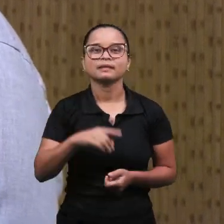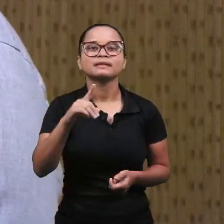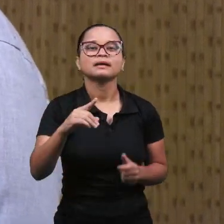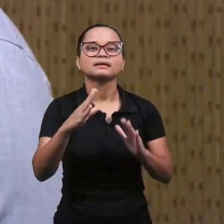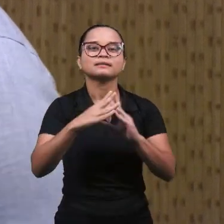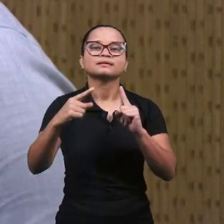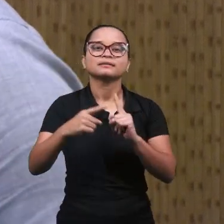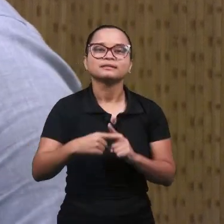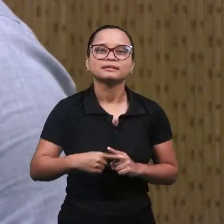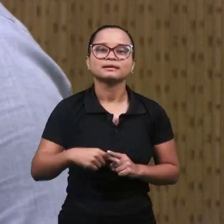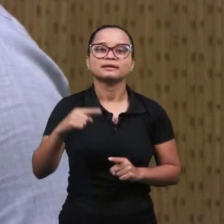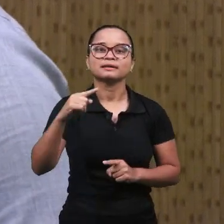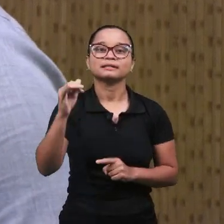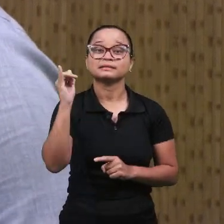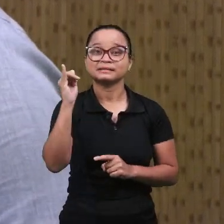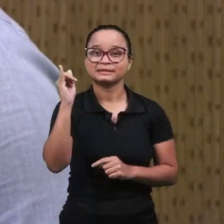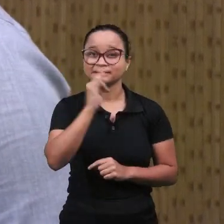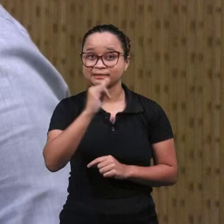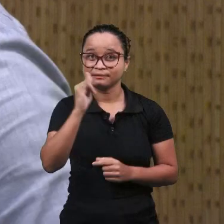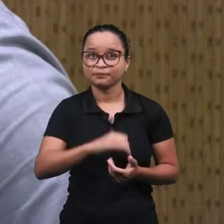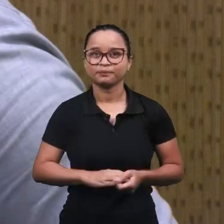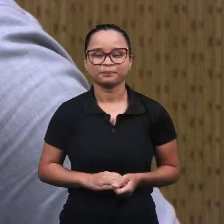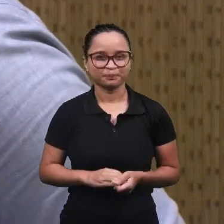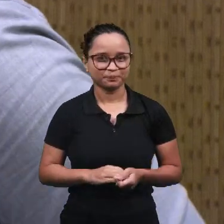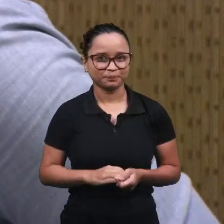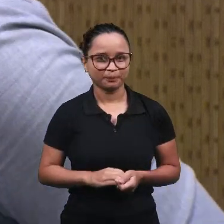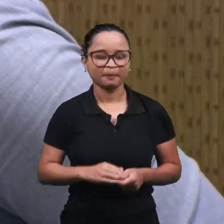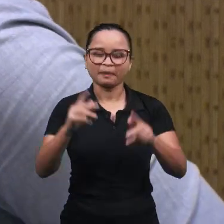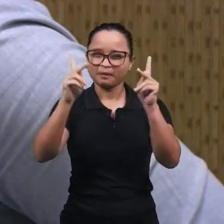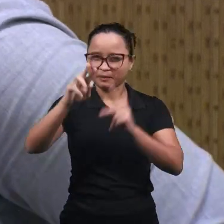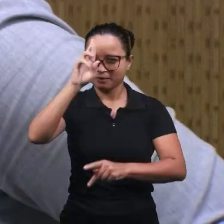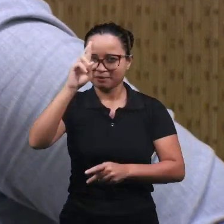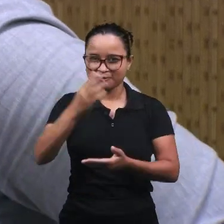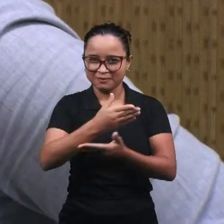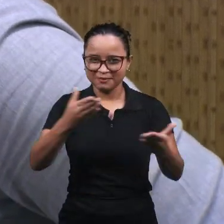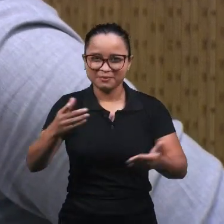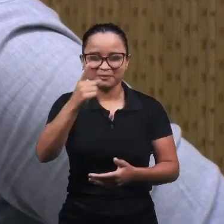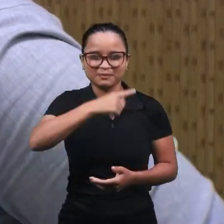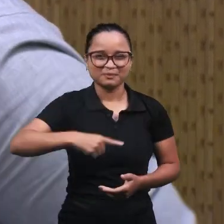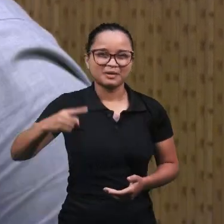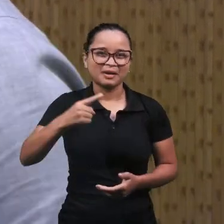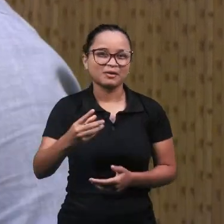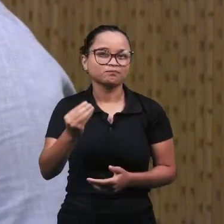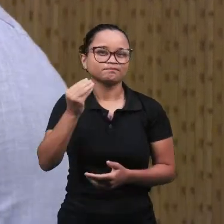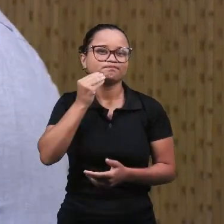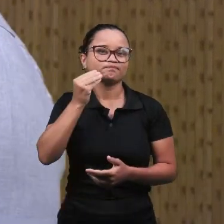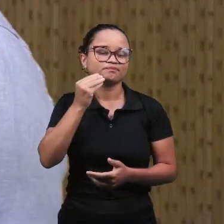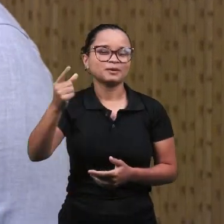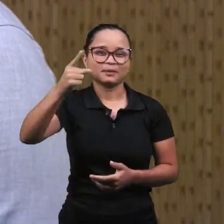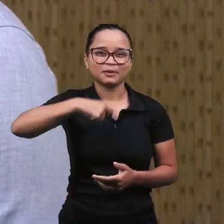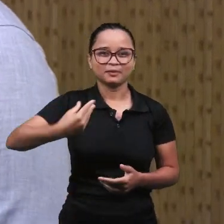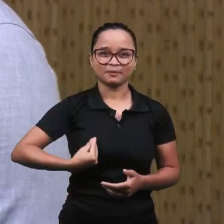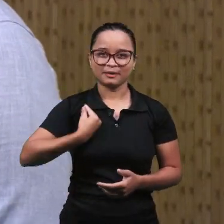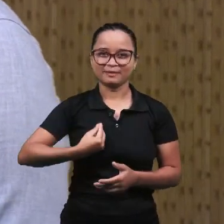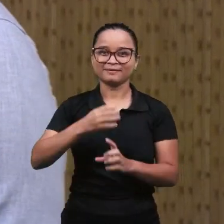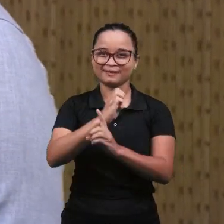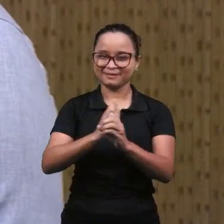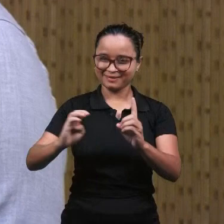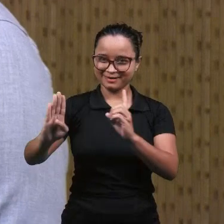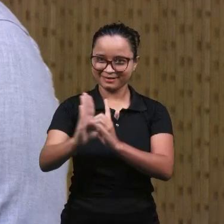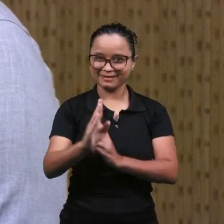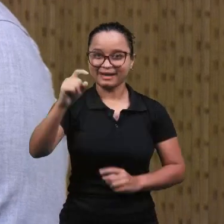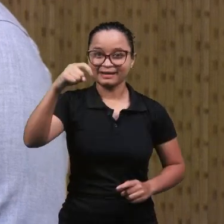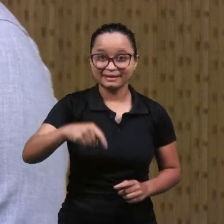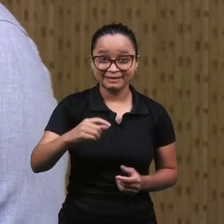Merck, l'église en Italie à Firenze. La paix du Seigneur, mes frères, c'est un grand privilège pour nous d'être là